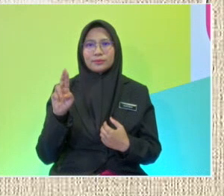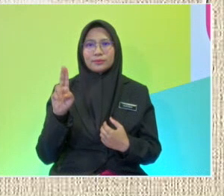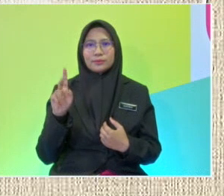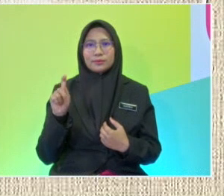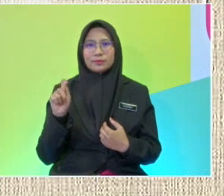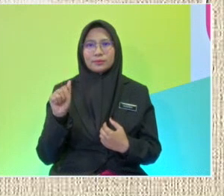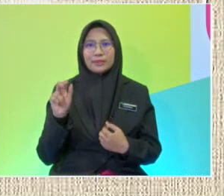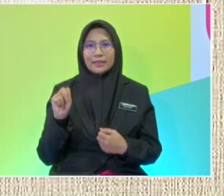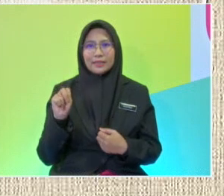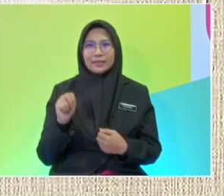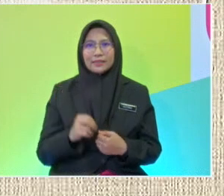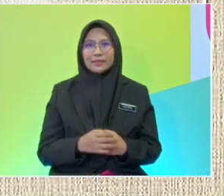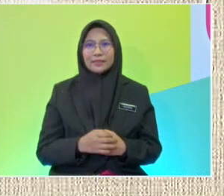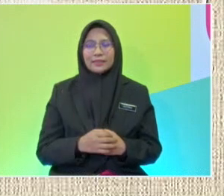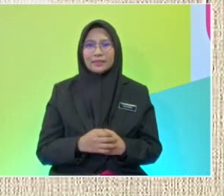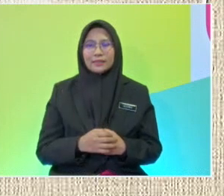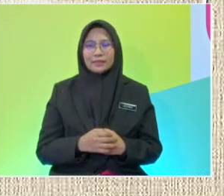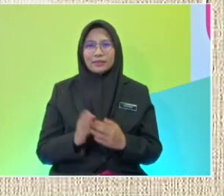untuk menghasilkan